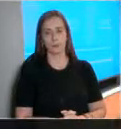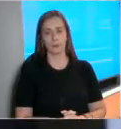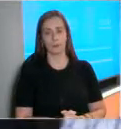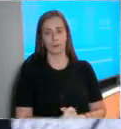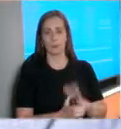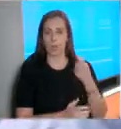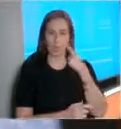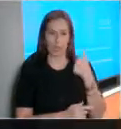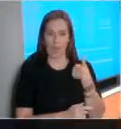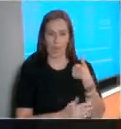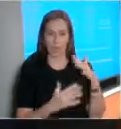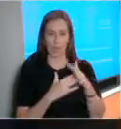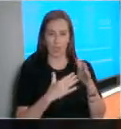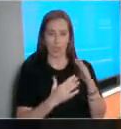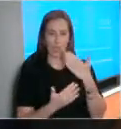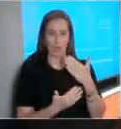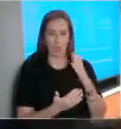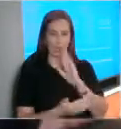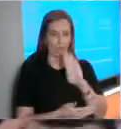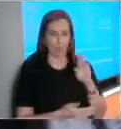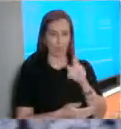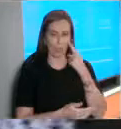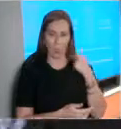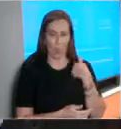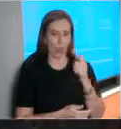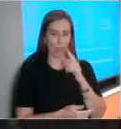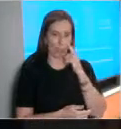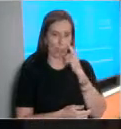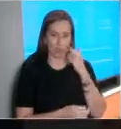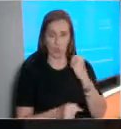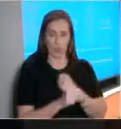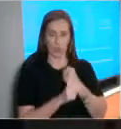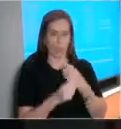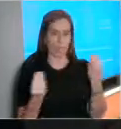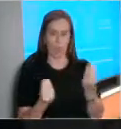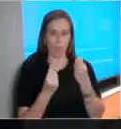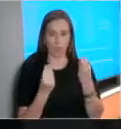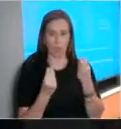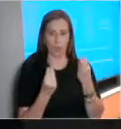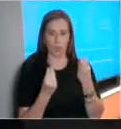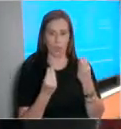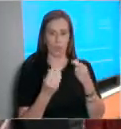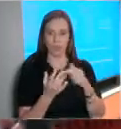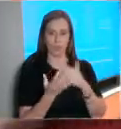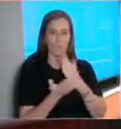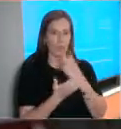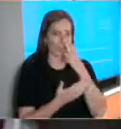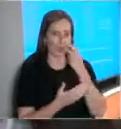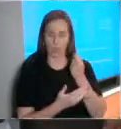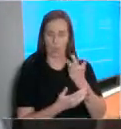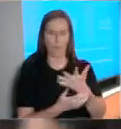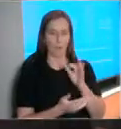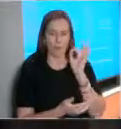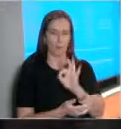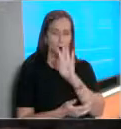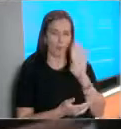לפי מה שנראה לי, כל השימוע עם הנתניהו, זה לא נראה לי שהוא עשה פה משהו, כי זה ניסו כבר כמה פעמים להפליל אותו,